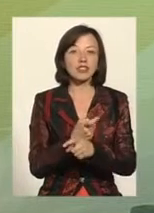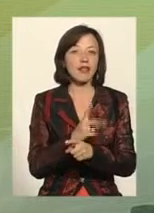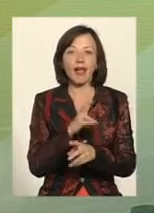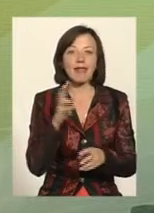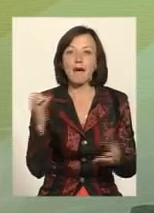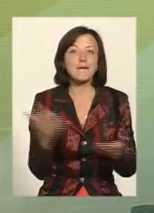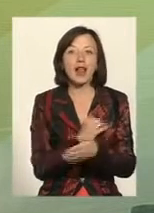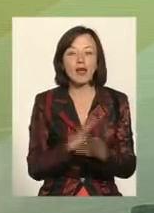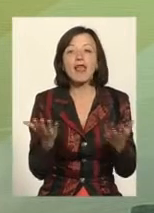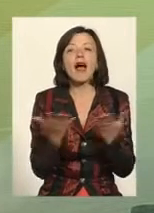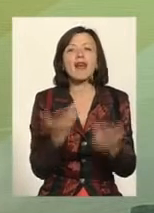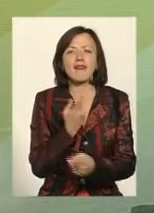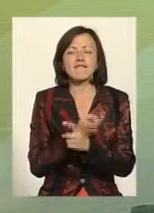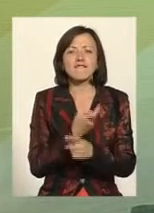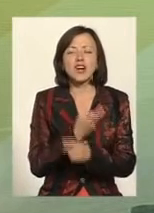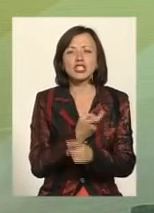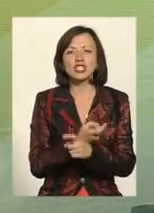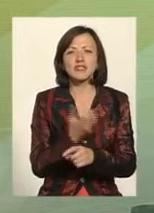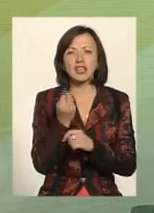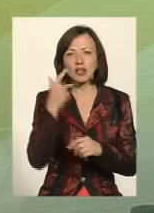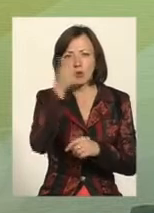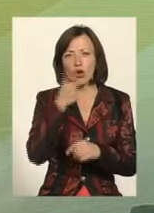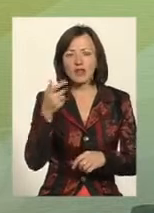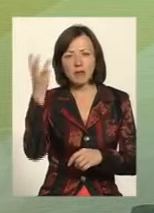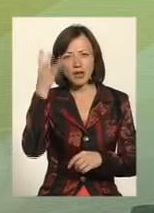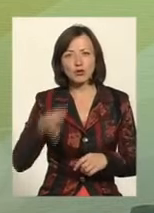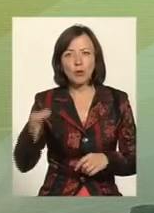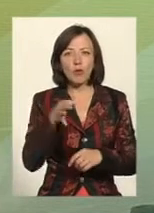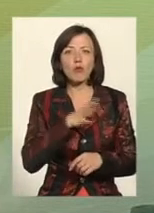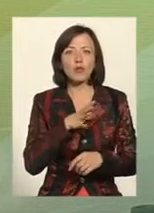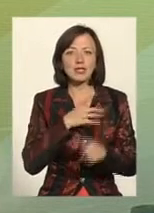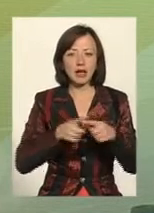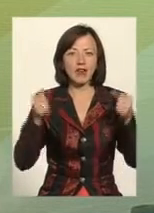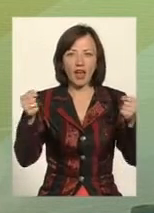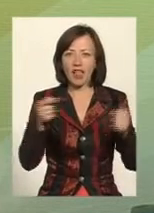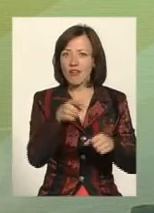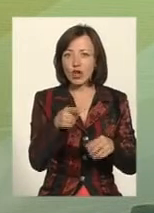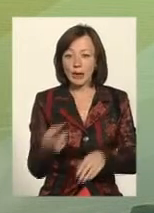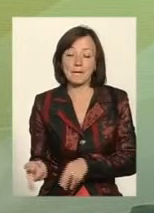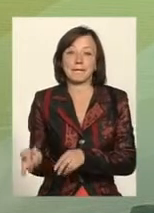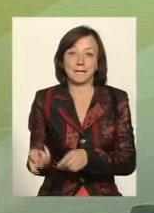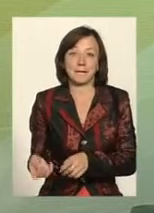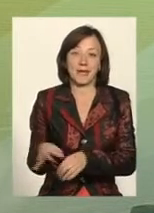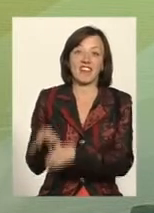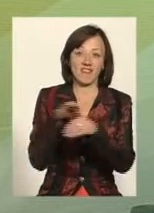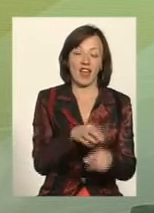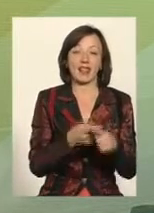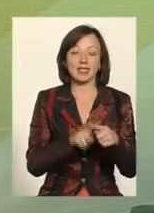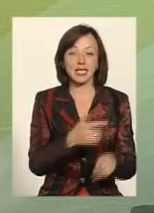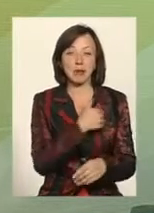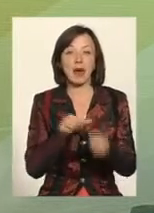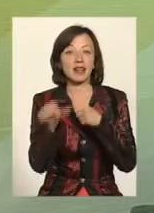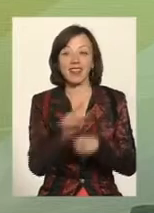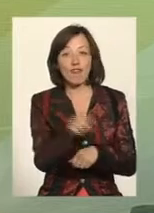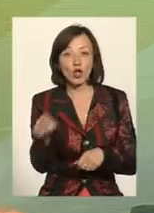пройдет». Який фашизм в 13-му році був на Хмельниччині, що вони стояли з тим плакатом? Чи це не вони привели сюди той сепаратизм? Чи